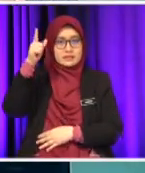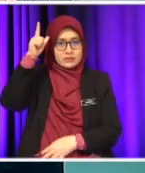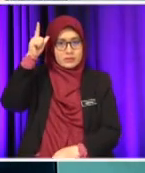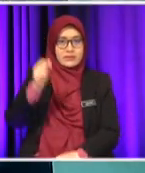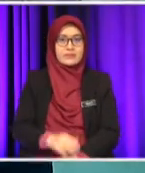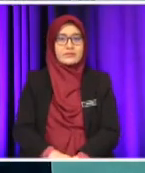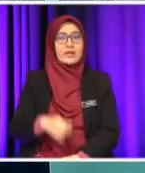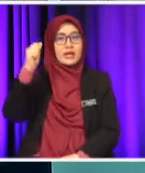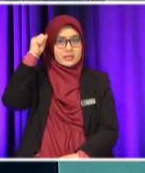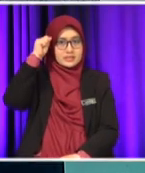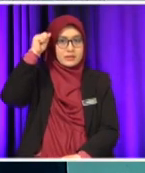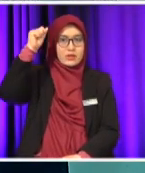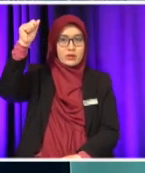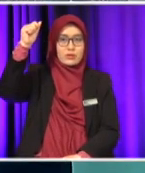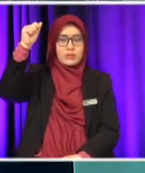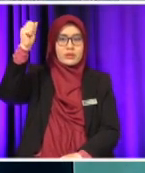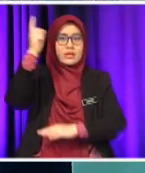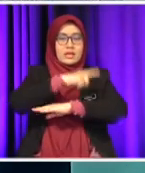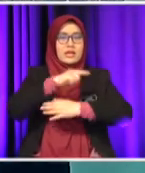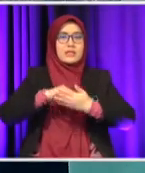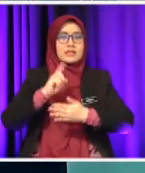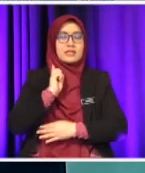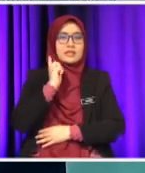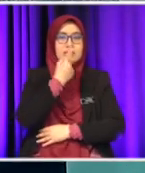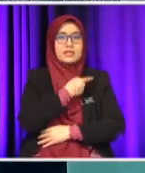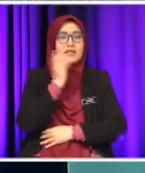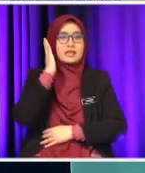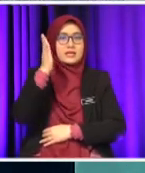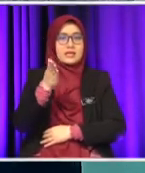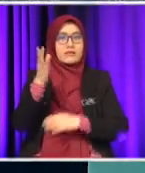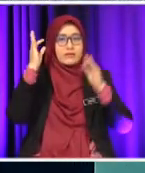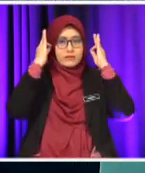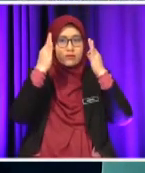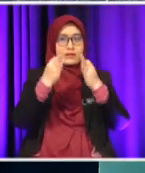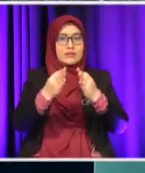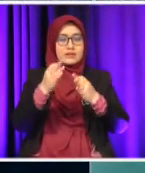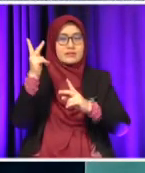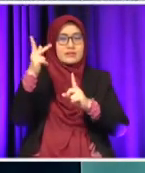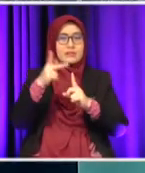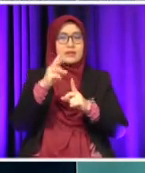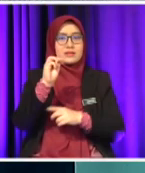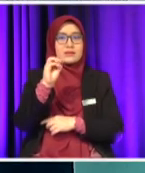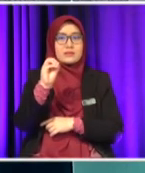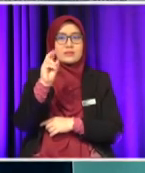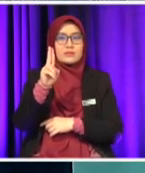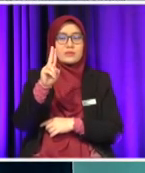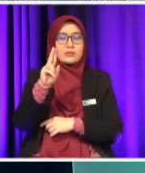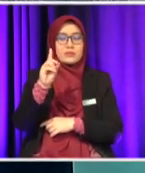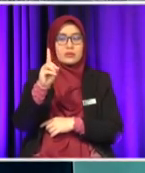Assalamualaikum Hari ini kita akan fokus kepada module 6 yaitu